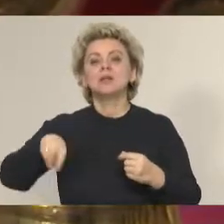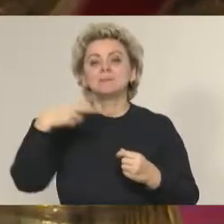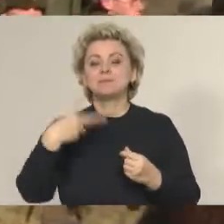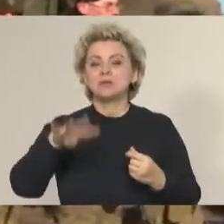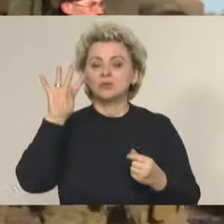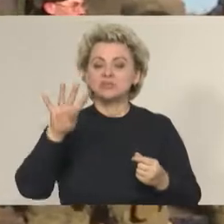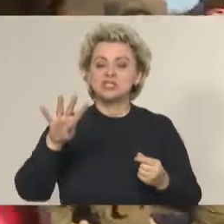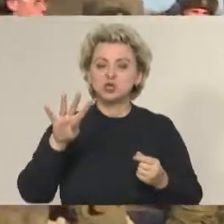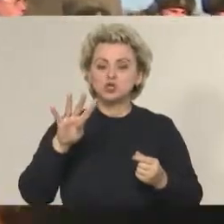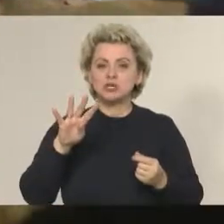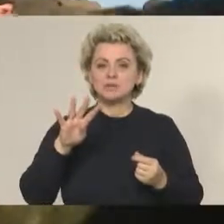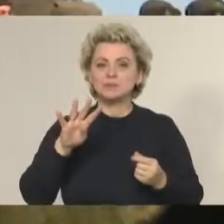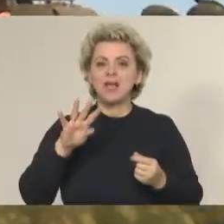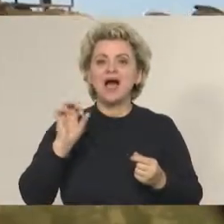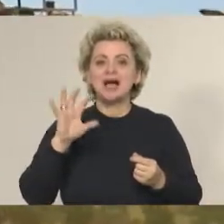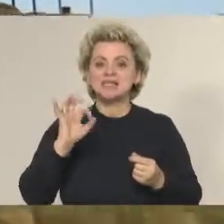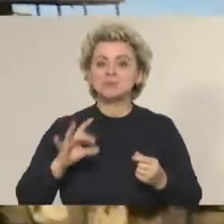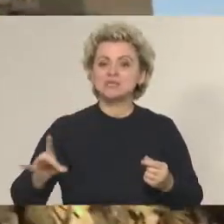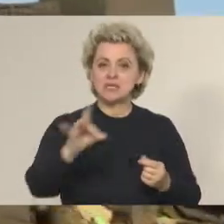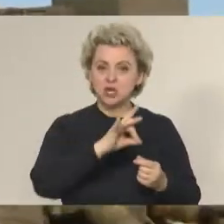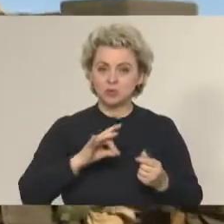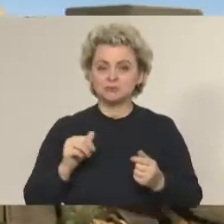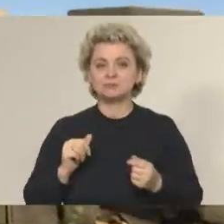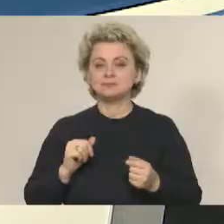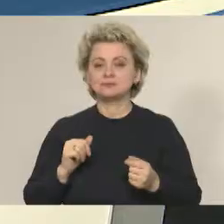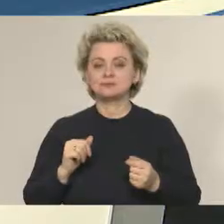Николай Андреянов, Дон 24, Октябрьский район.